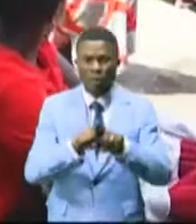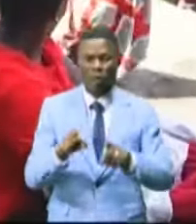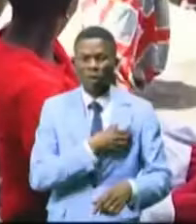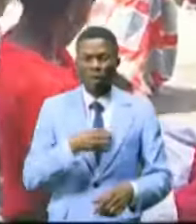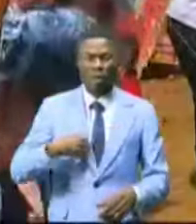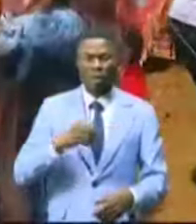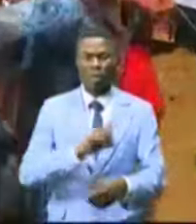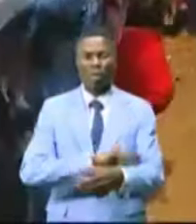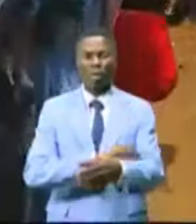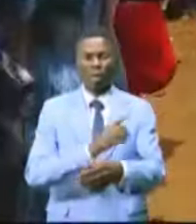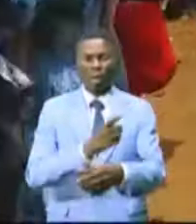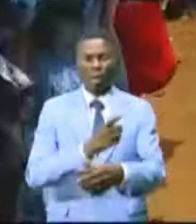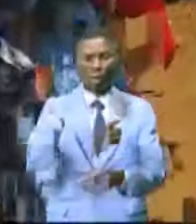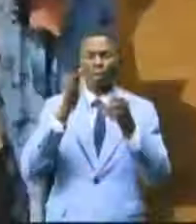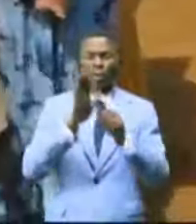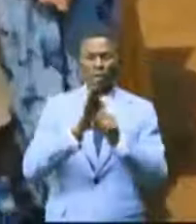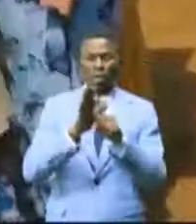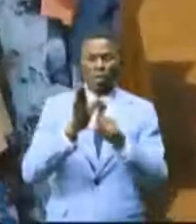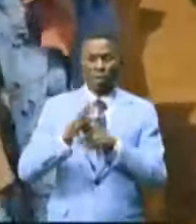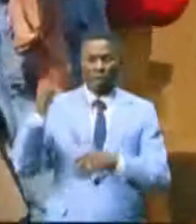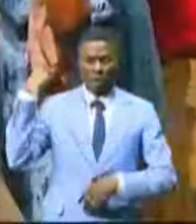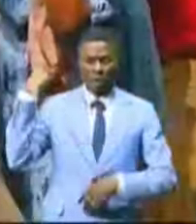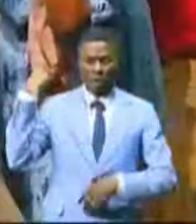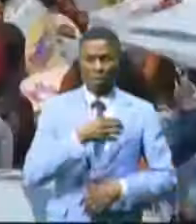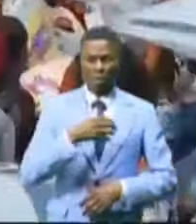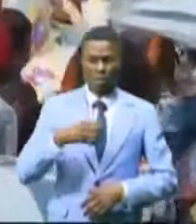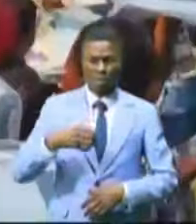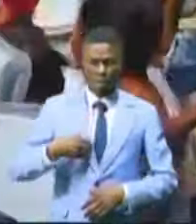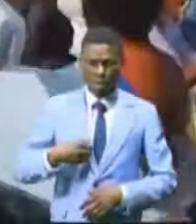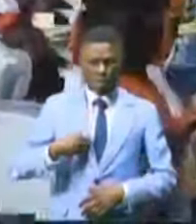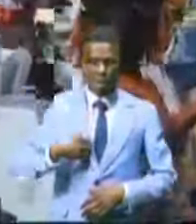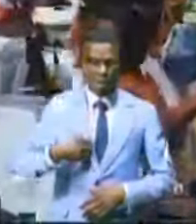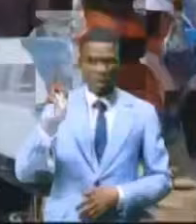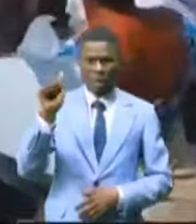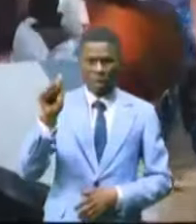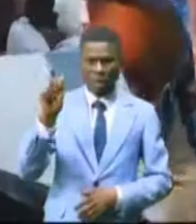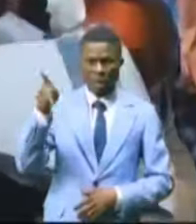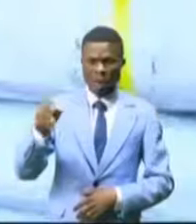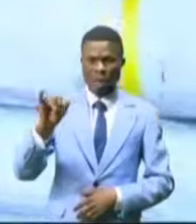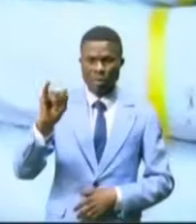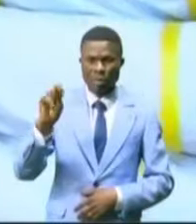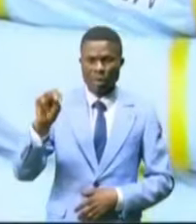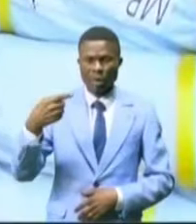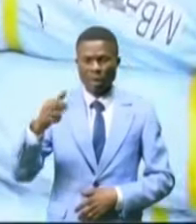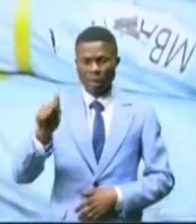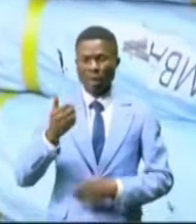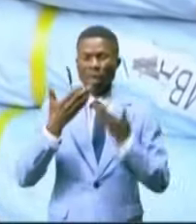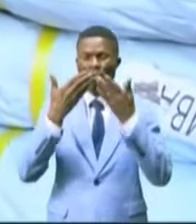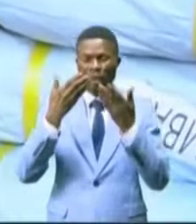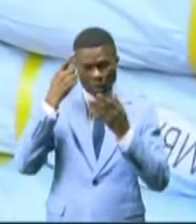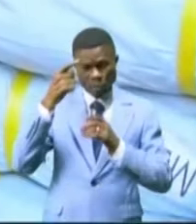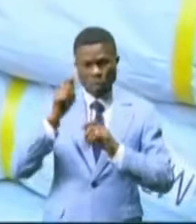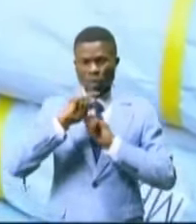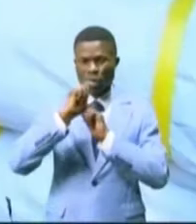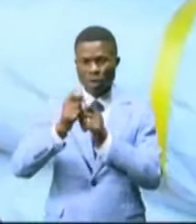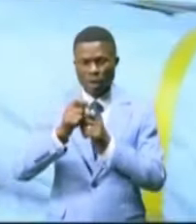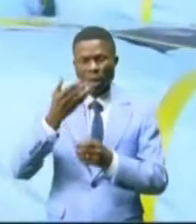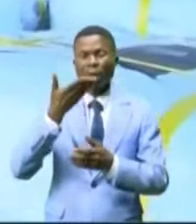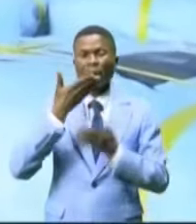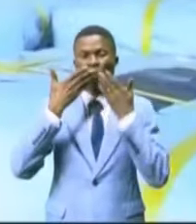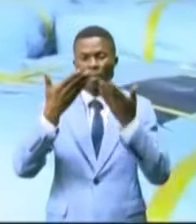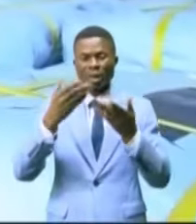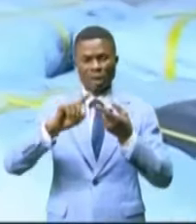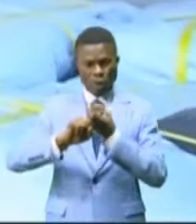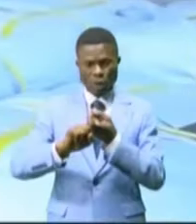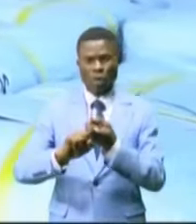merci beaucoup à l'honorable Clotilde Kapinga. Merci pour cette action que vous avez faite. Merci de nous avoir fait confiance pour